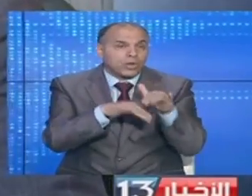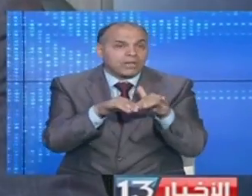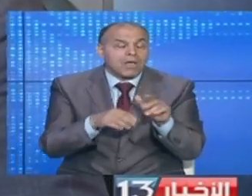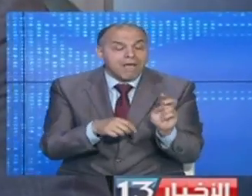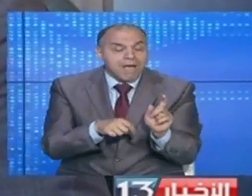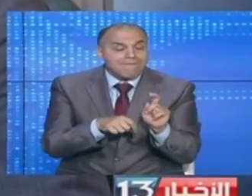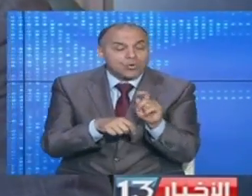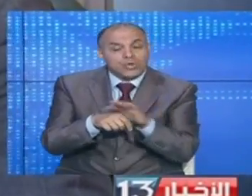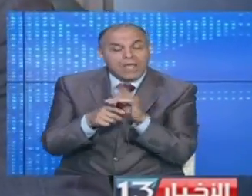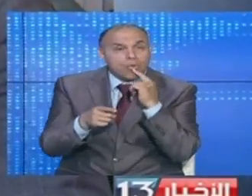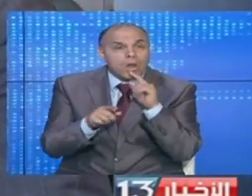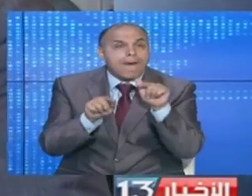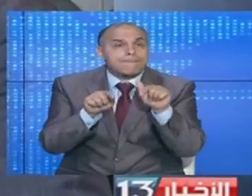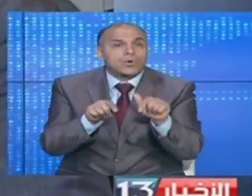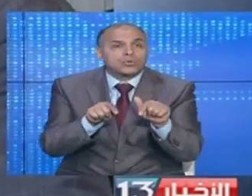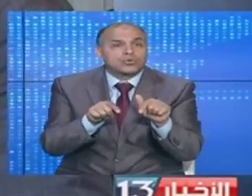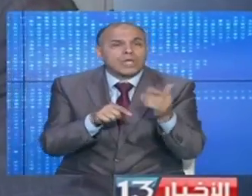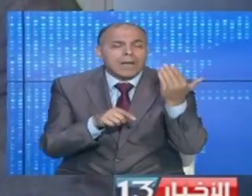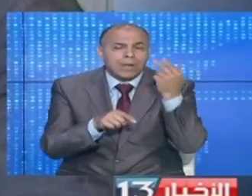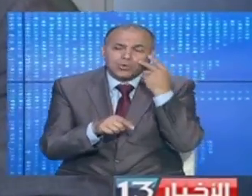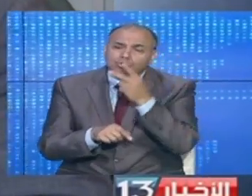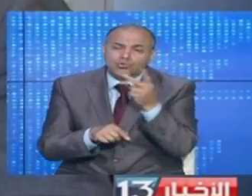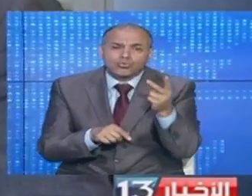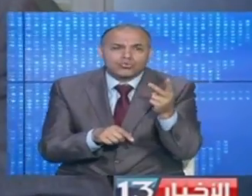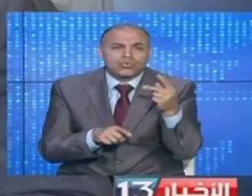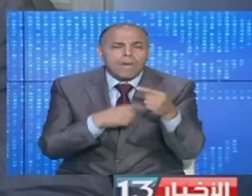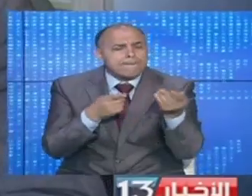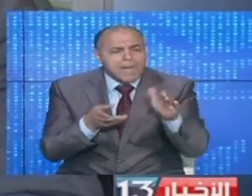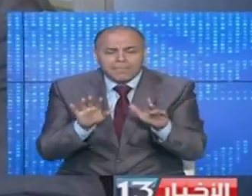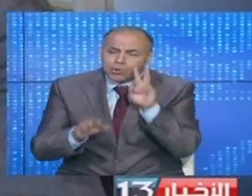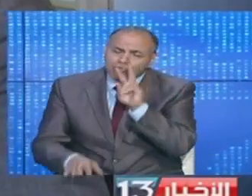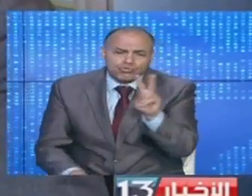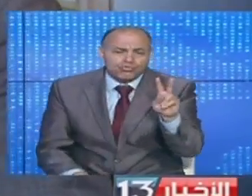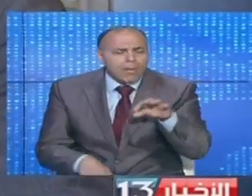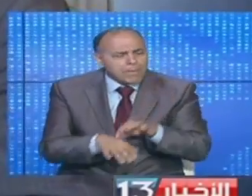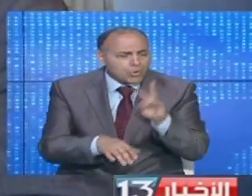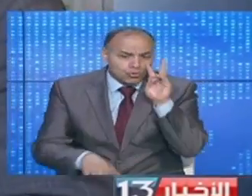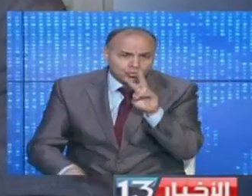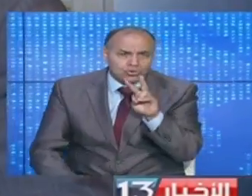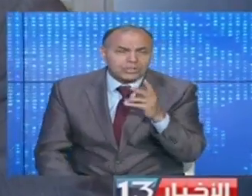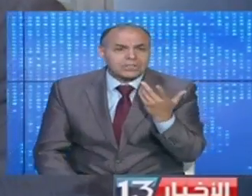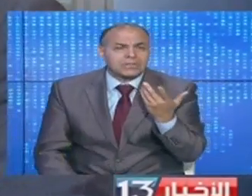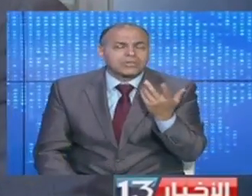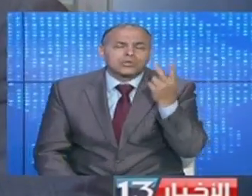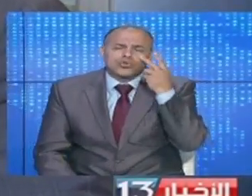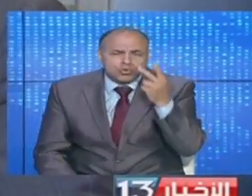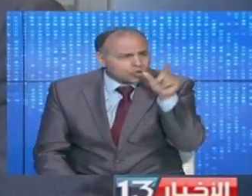هذا كان موجود قدام الناس يشوفوا فيه في شكل موتى وفي شكل مرضى وفي شكل